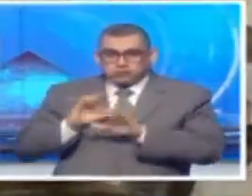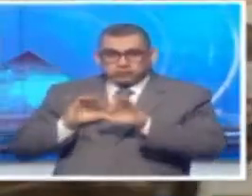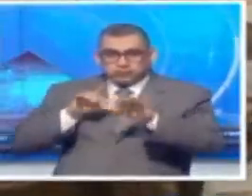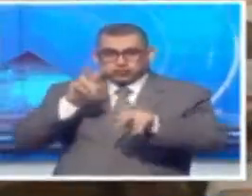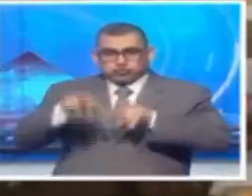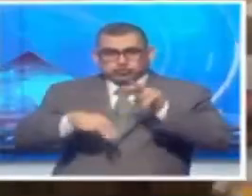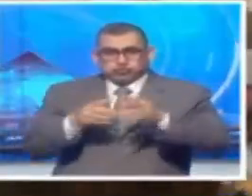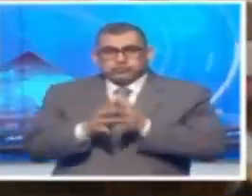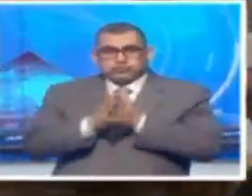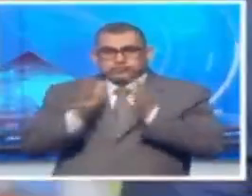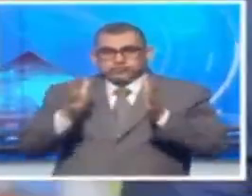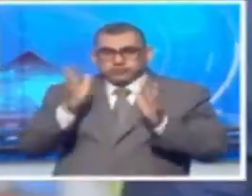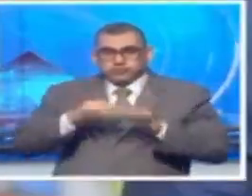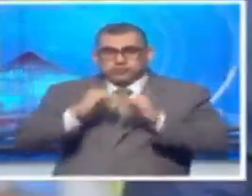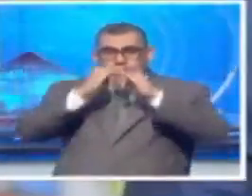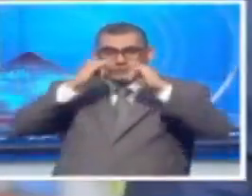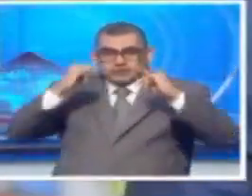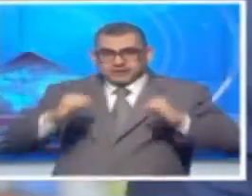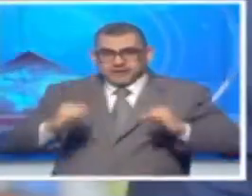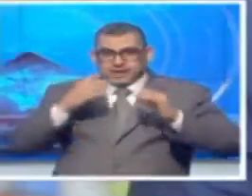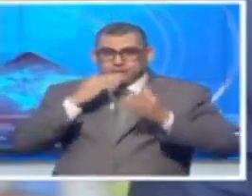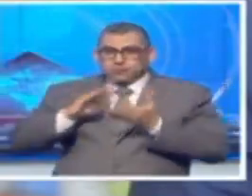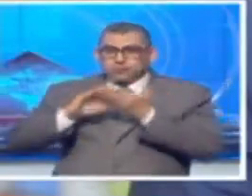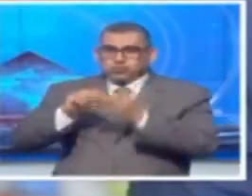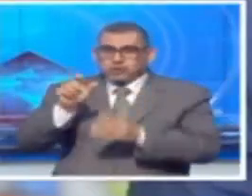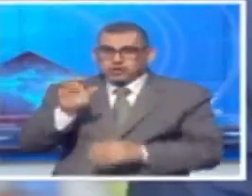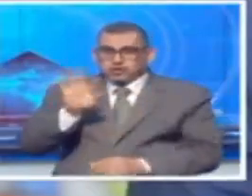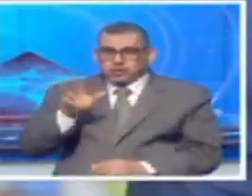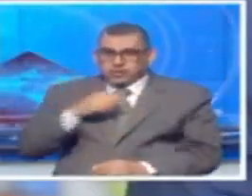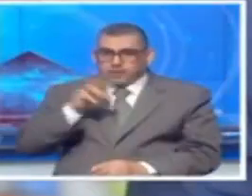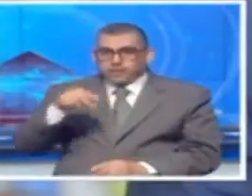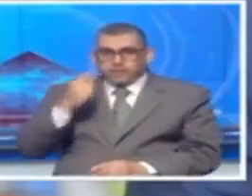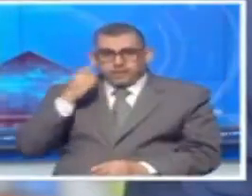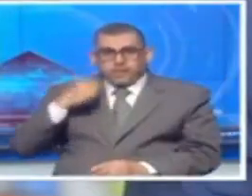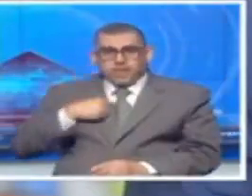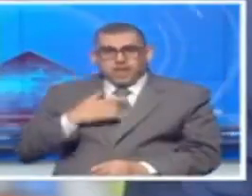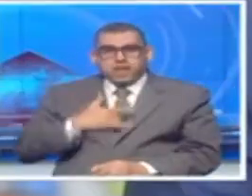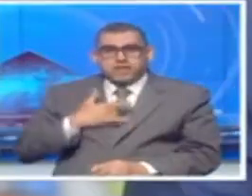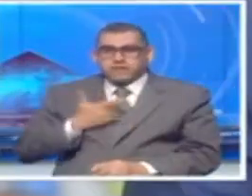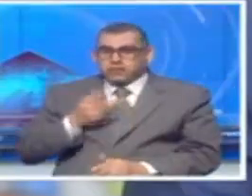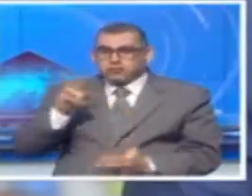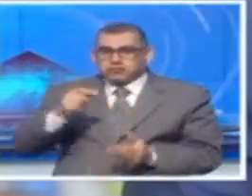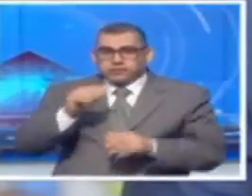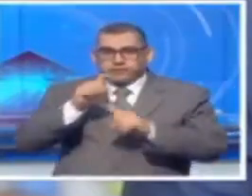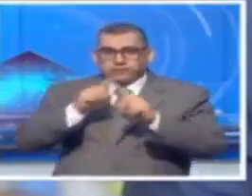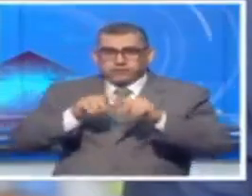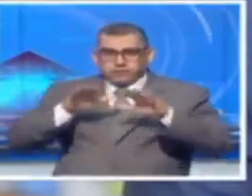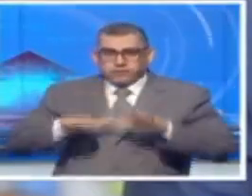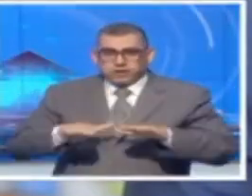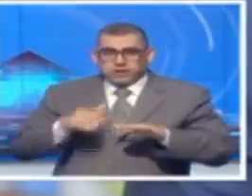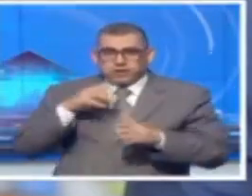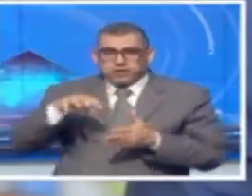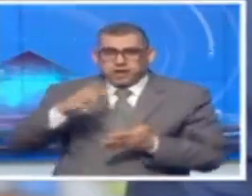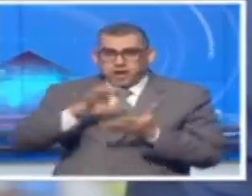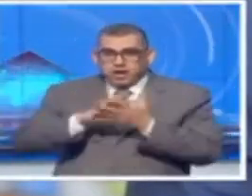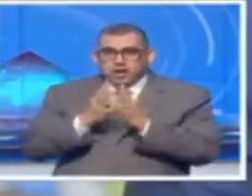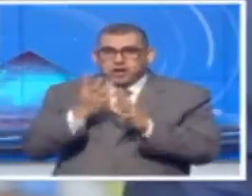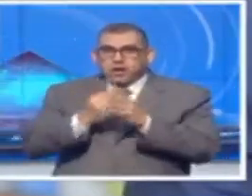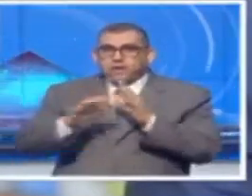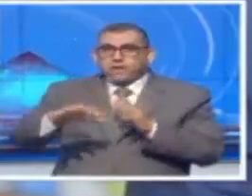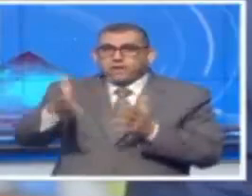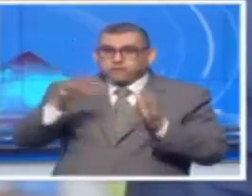الشراء. شوادر بتكون بتساعد المواطن على شراء منتجات اللي محتاجها بأسعار مخفضة، وخصوصا في الأماكن الأكثر